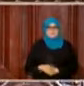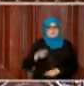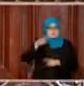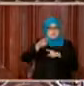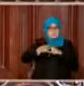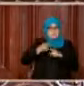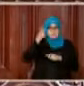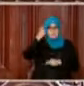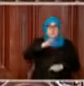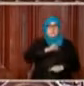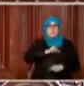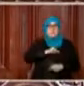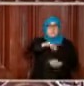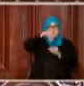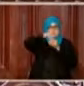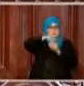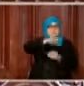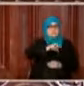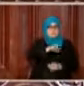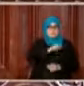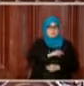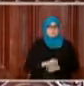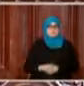ولقوات الأمن الداخلي